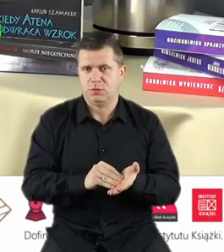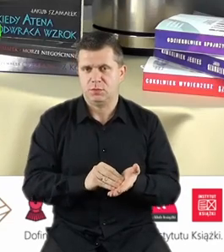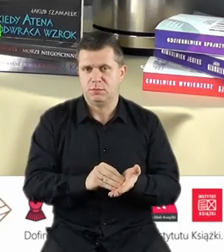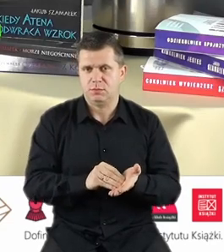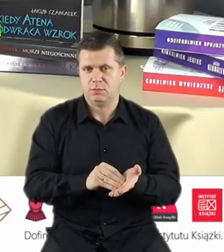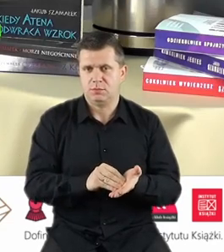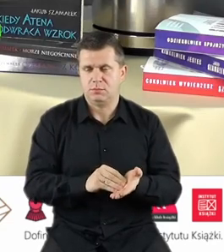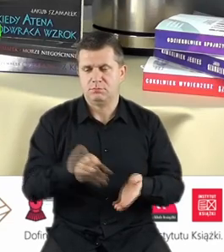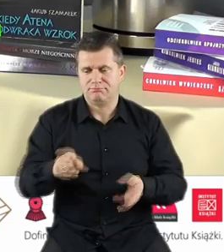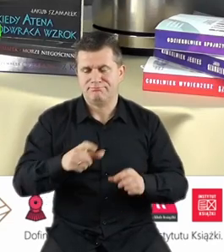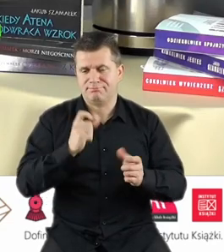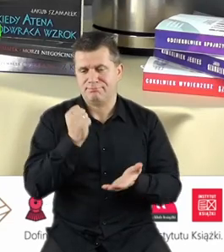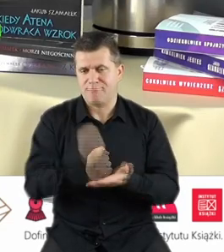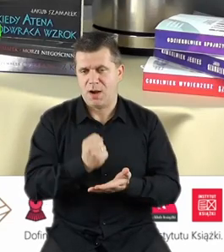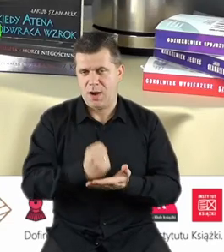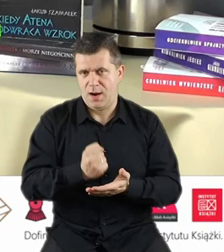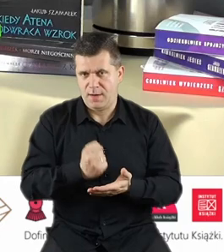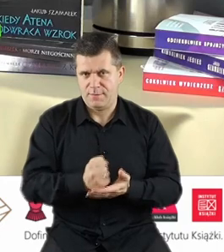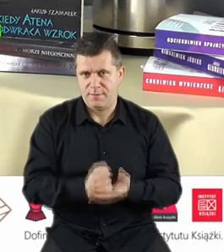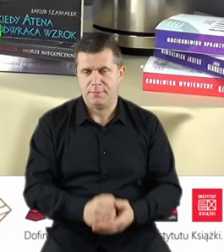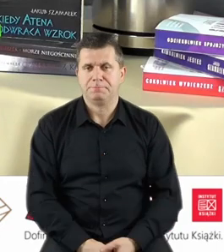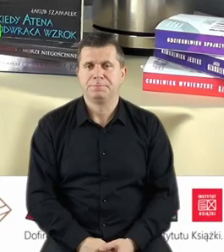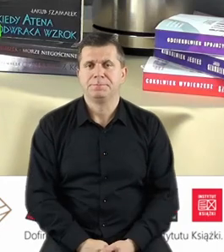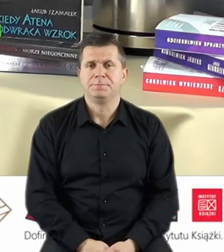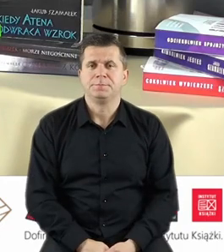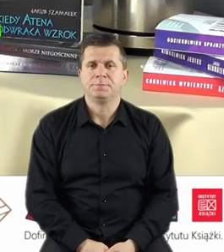z tą całą sprawą